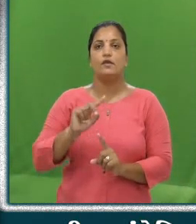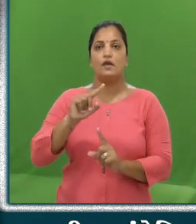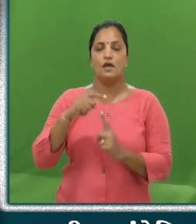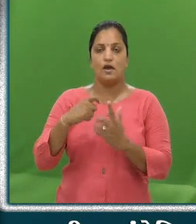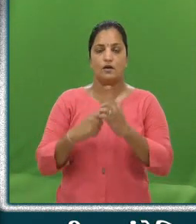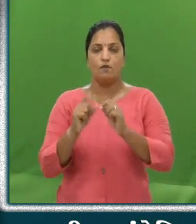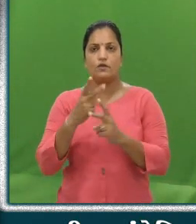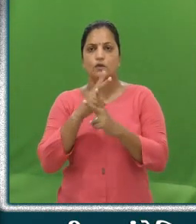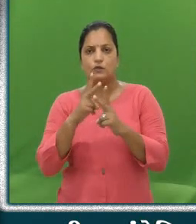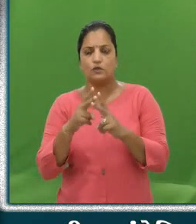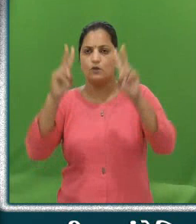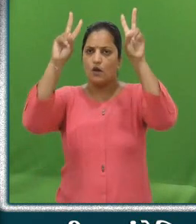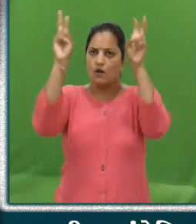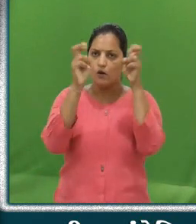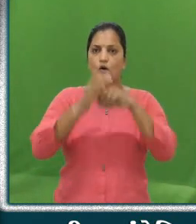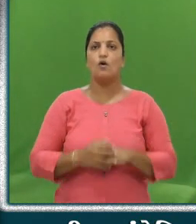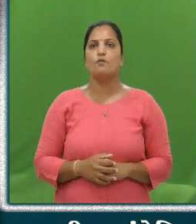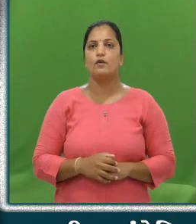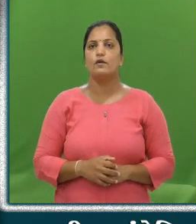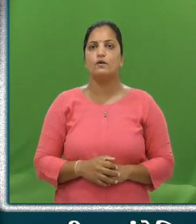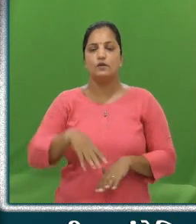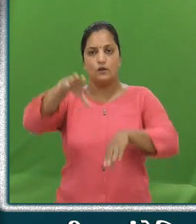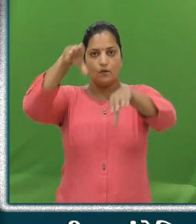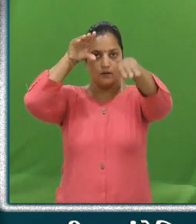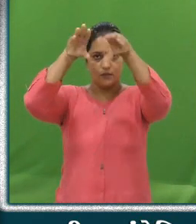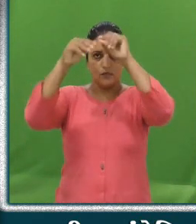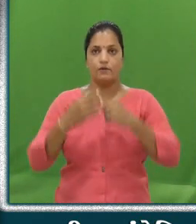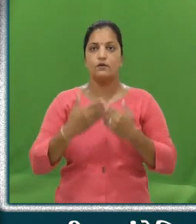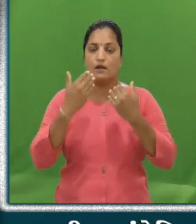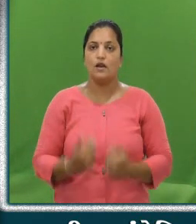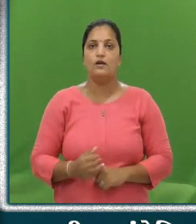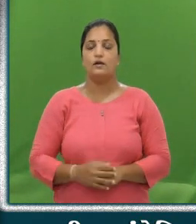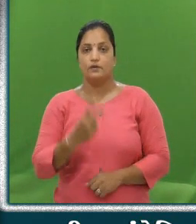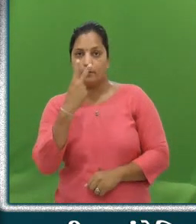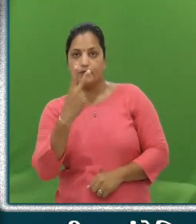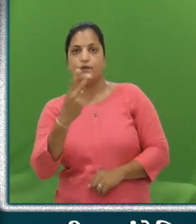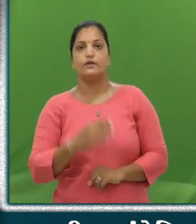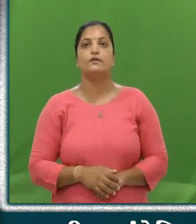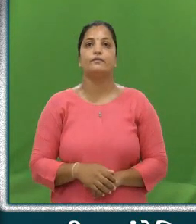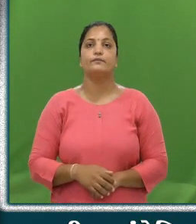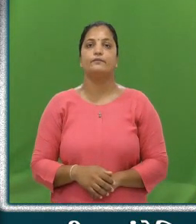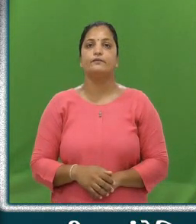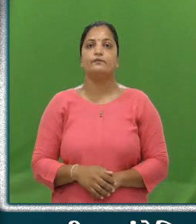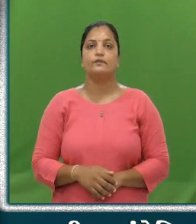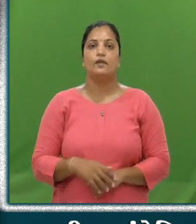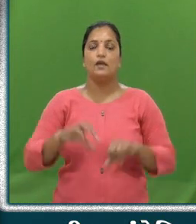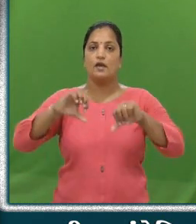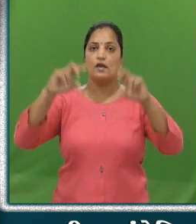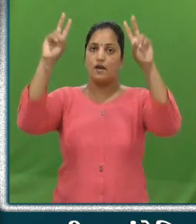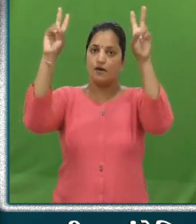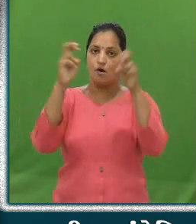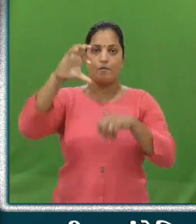જુદા જુદા વિષયો જે છે એની અંદર જ્ઞાન મેળવવાનું છે આપણે હાલ જોઈ રહેલા છીએ કે પ્રકરણ